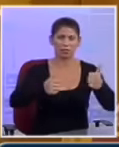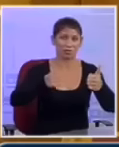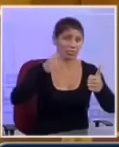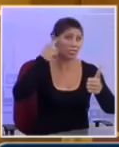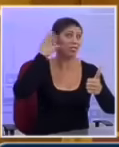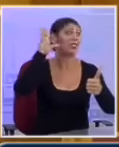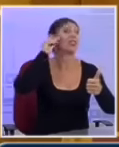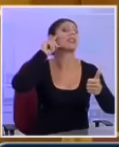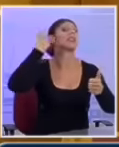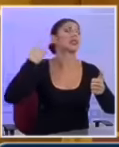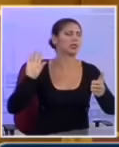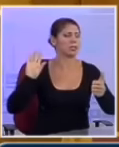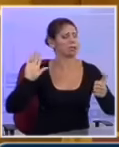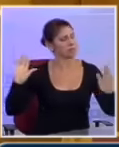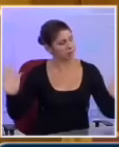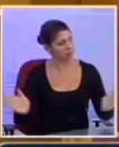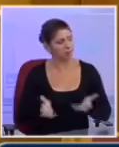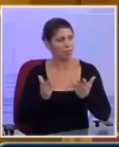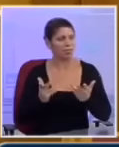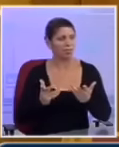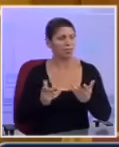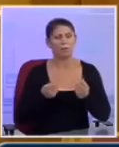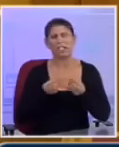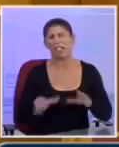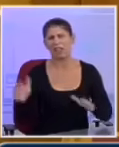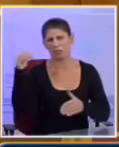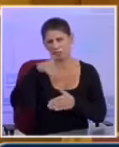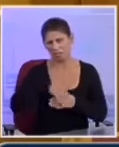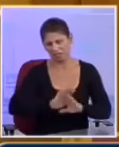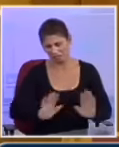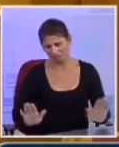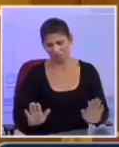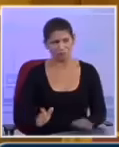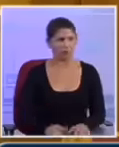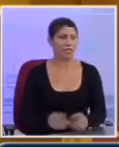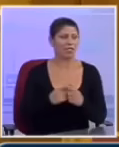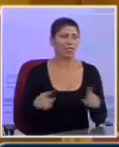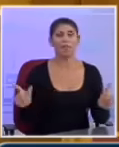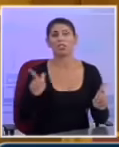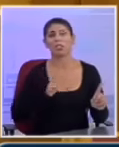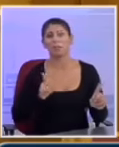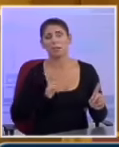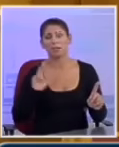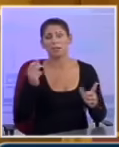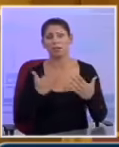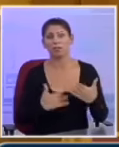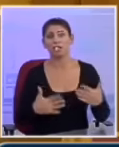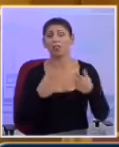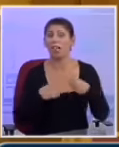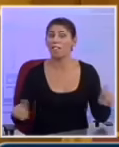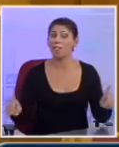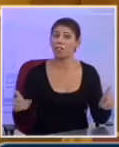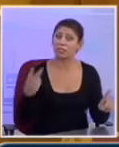μαθαίνετε τώρα. Εν πάση περιπτώσει να μην χαλάσω τη βραδιά, αλλιώς περίμενα τη Βουλή, αλλιώς τη